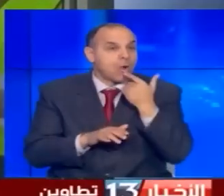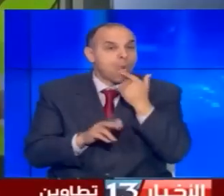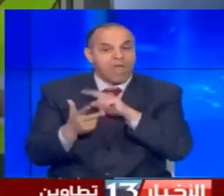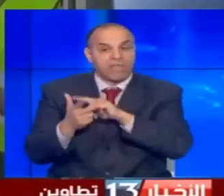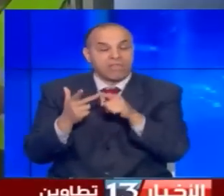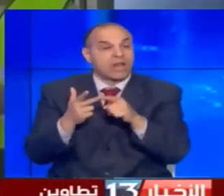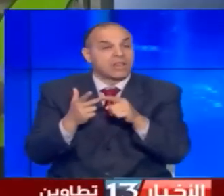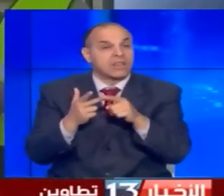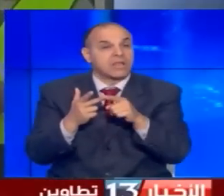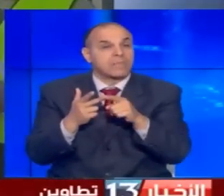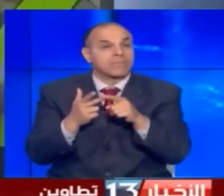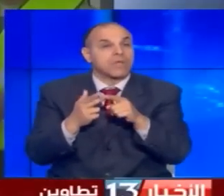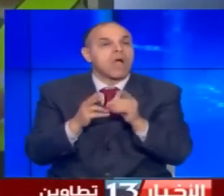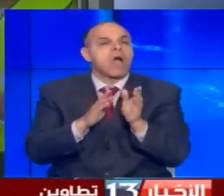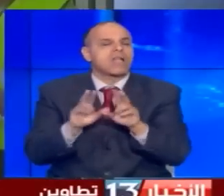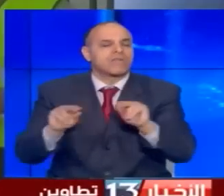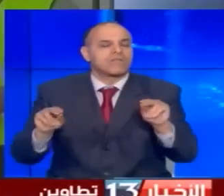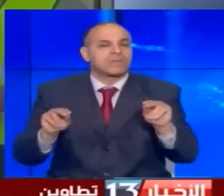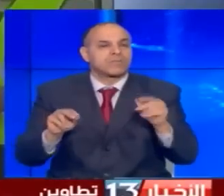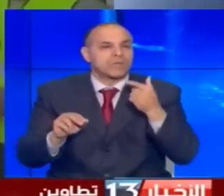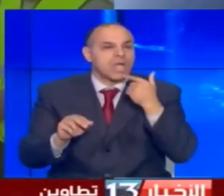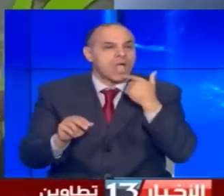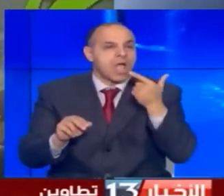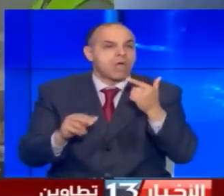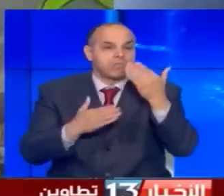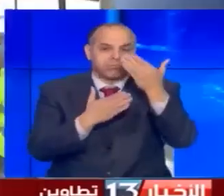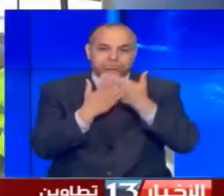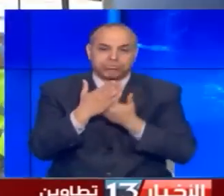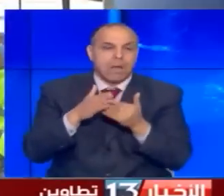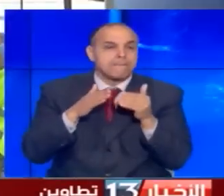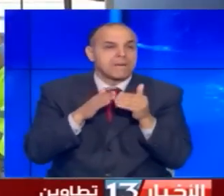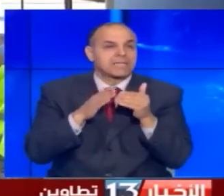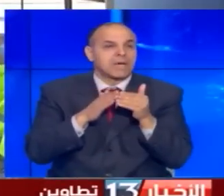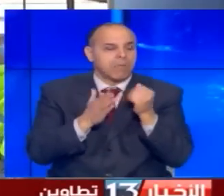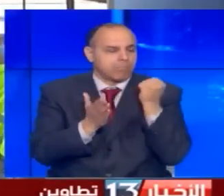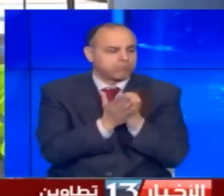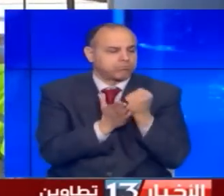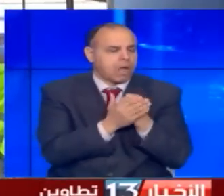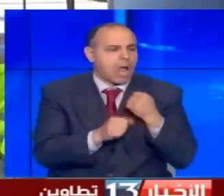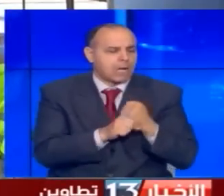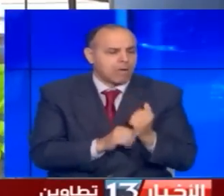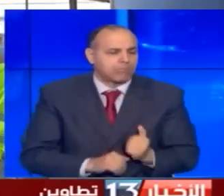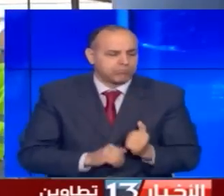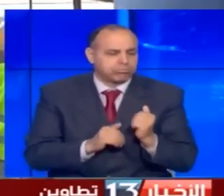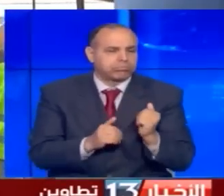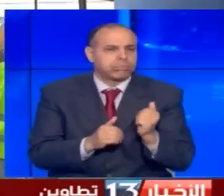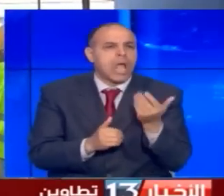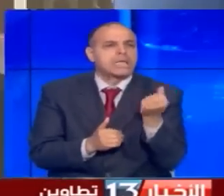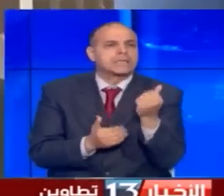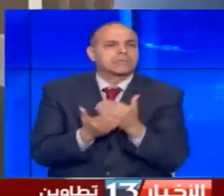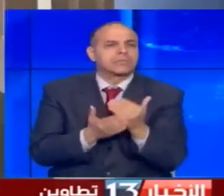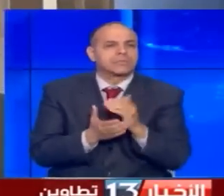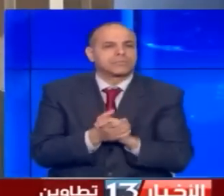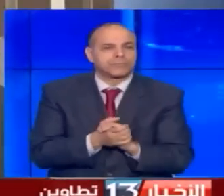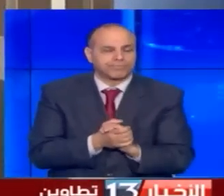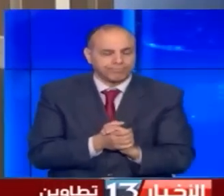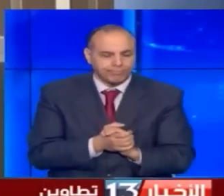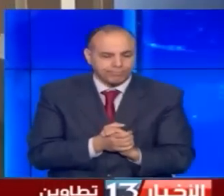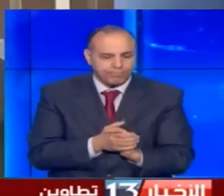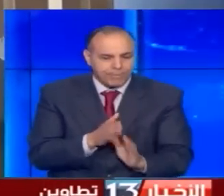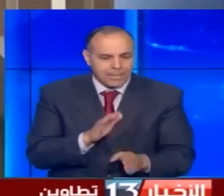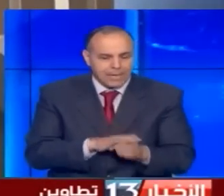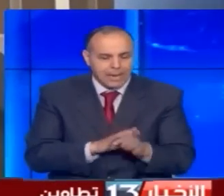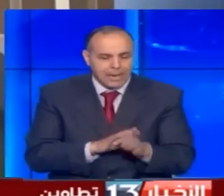الثالث في نفس الاختصاص من ضمن قائمة من مطالب الرخص للاستثمار في تصنيع الجبس. تلق في